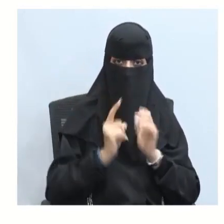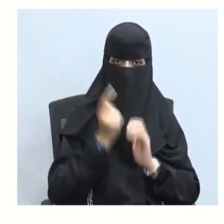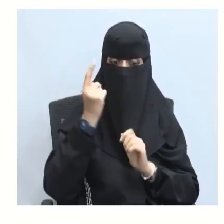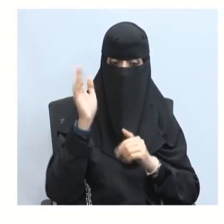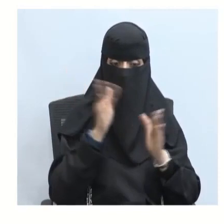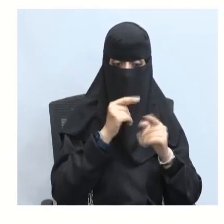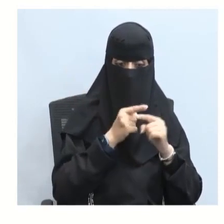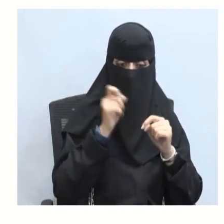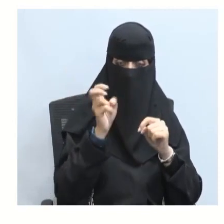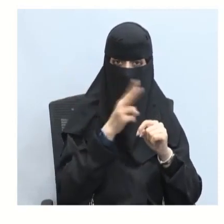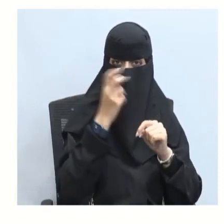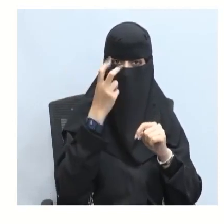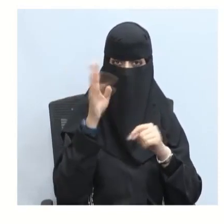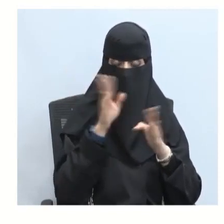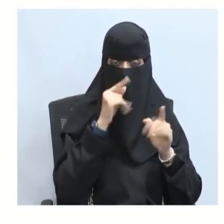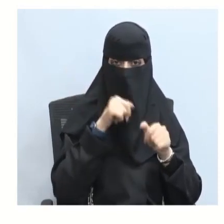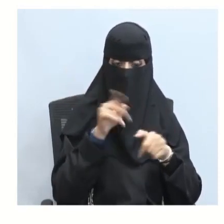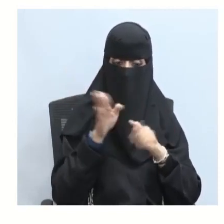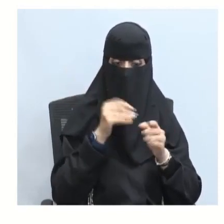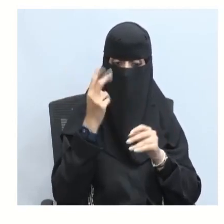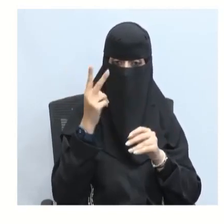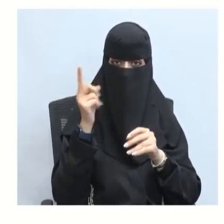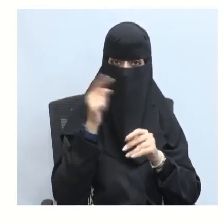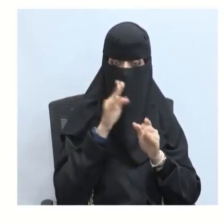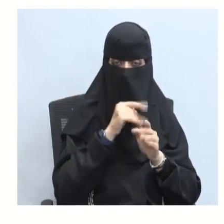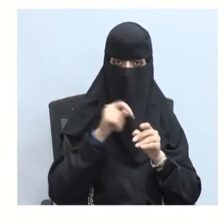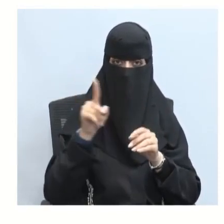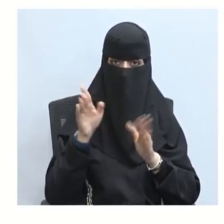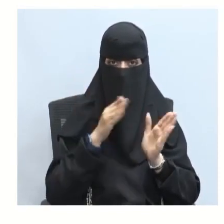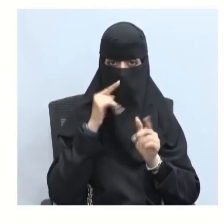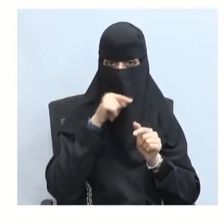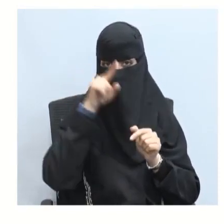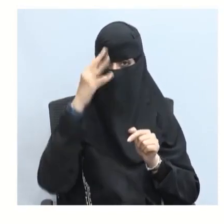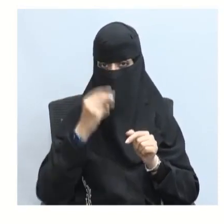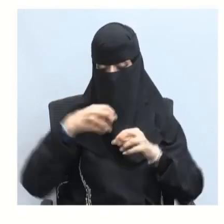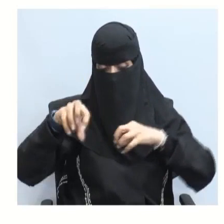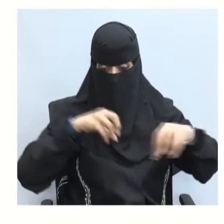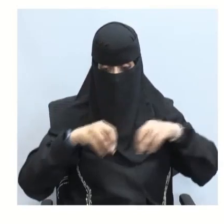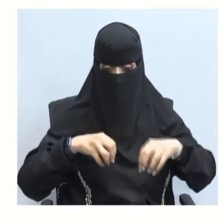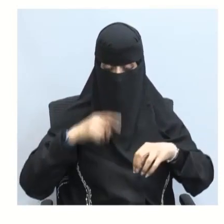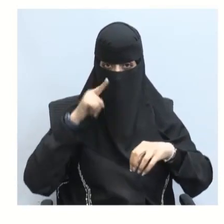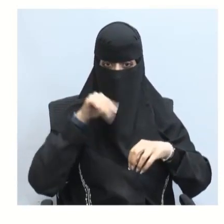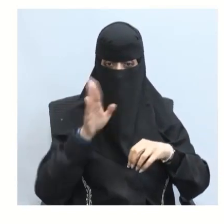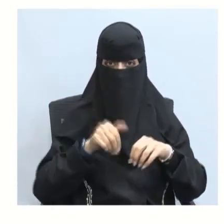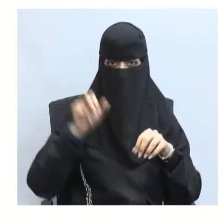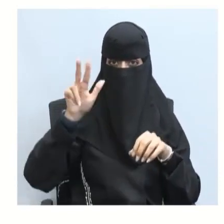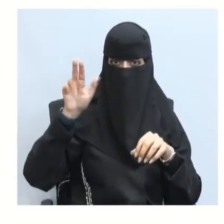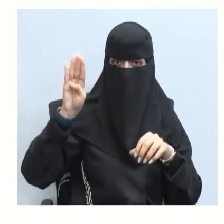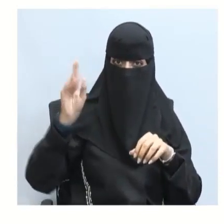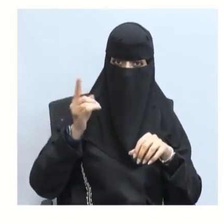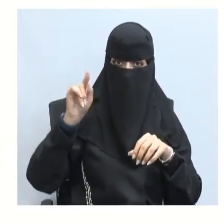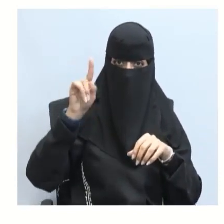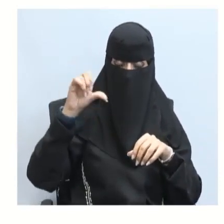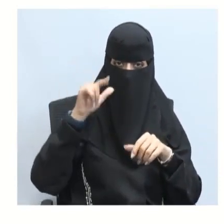2 2 اس 2 2 بي 2 اذا هذا هو التوزيع للكربون ايضا